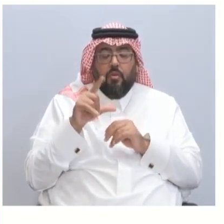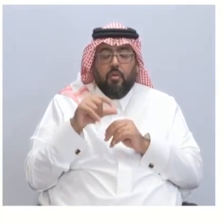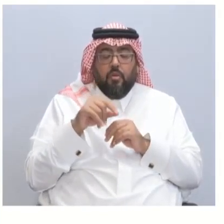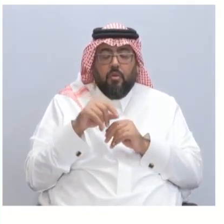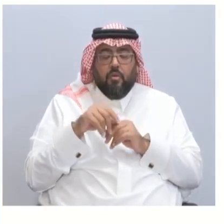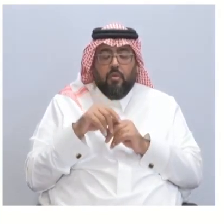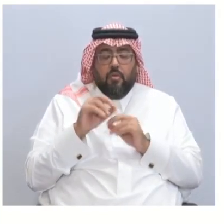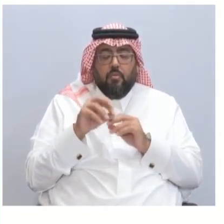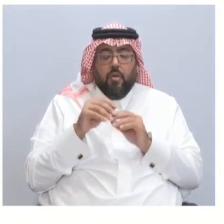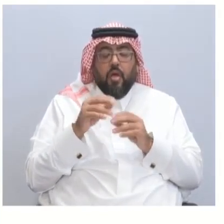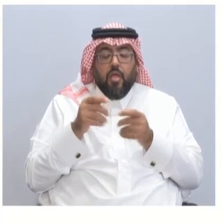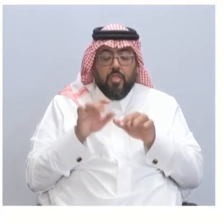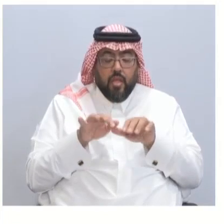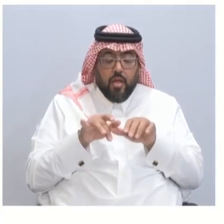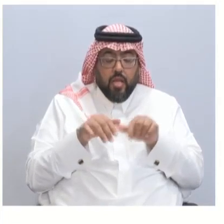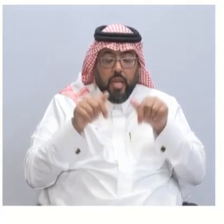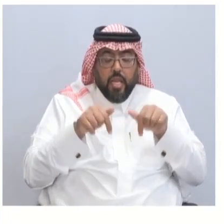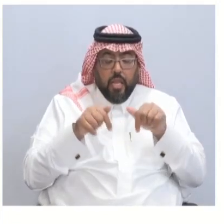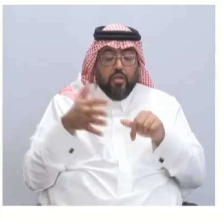استعمال التقنيه